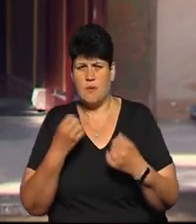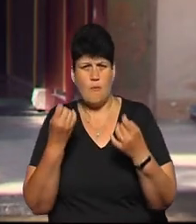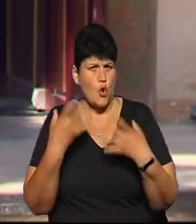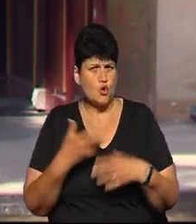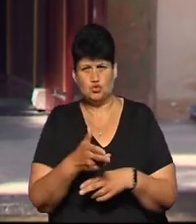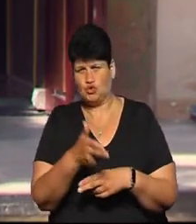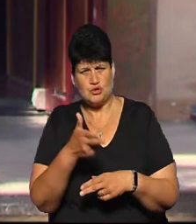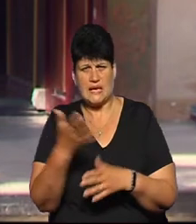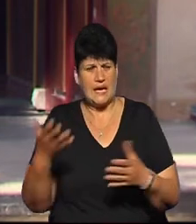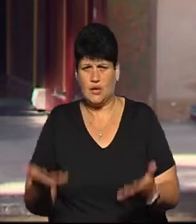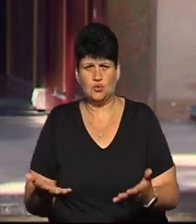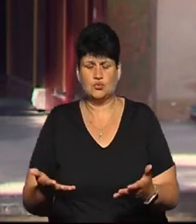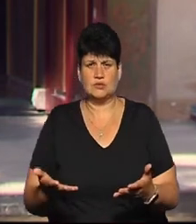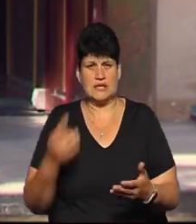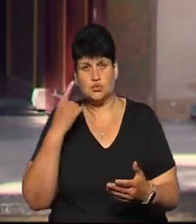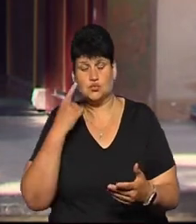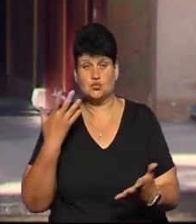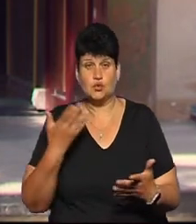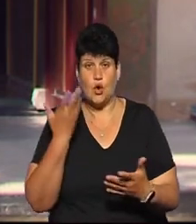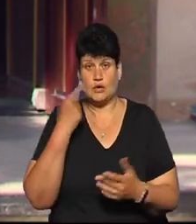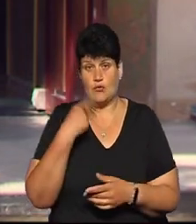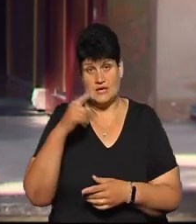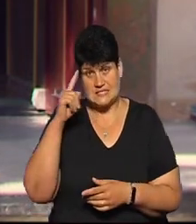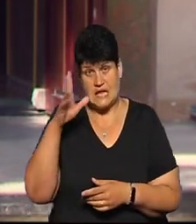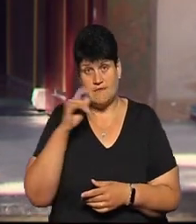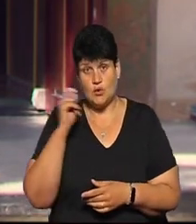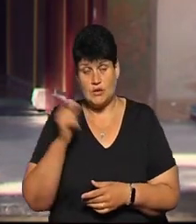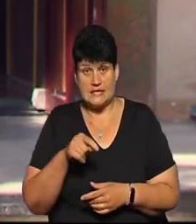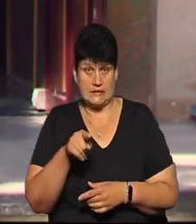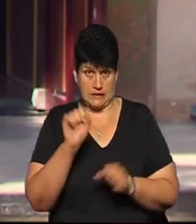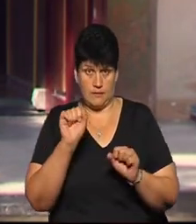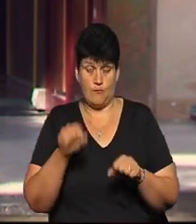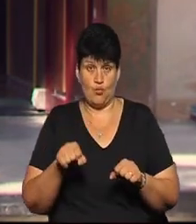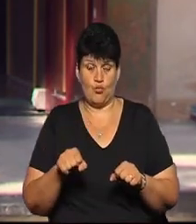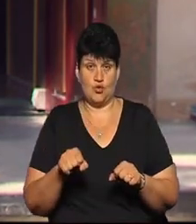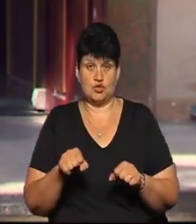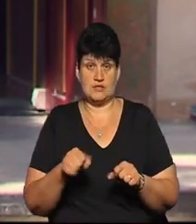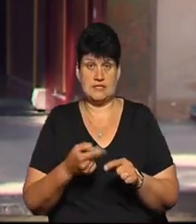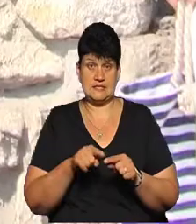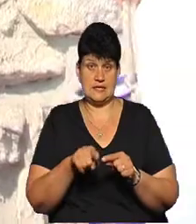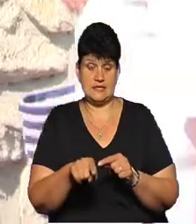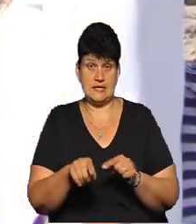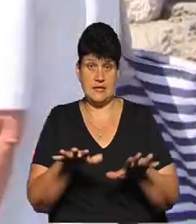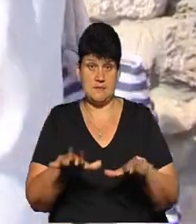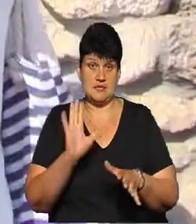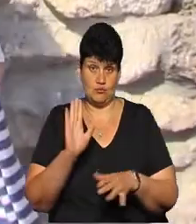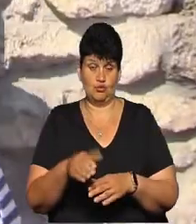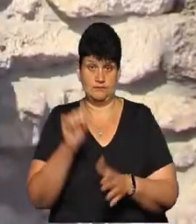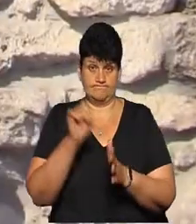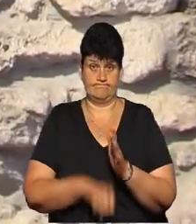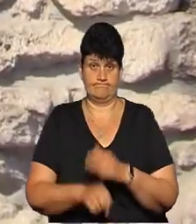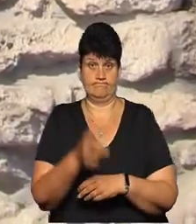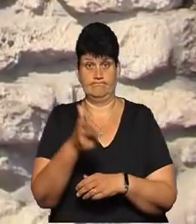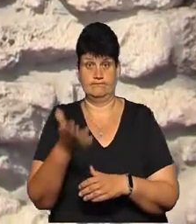коли кажеш «Слава Україні» і ти можеш затримати за це, просто на місці бути розстріляним. Любов